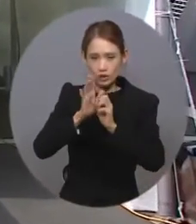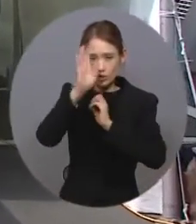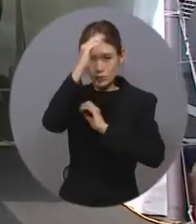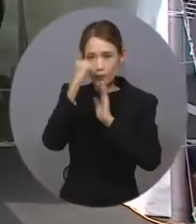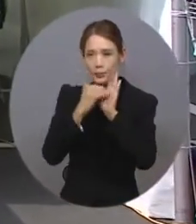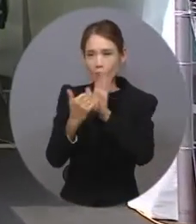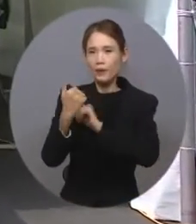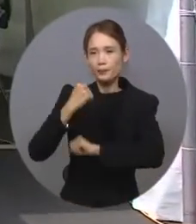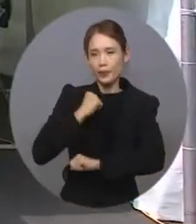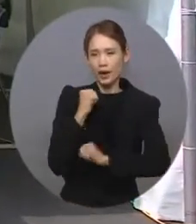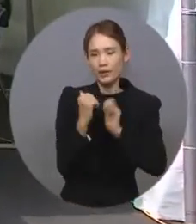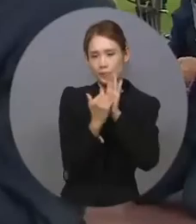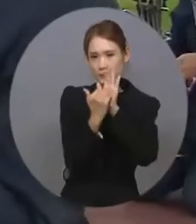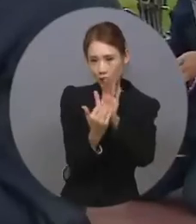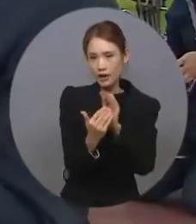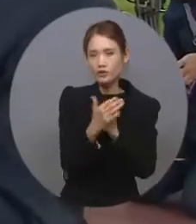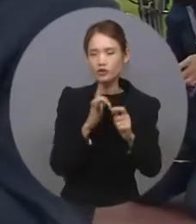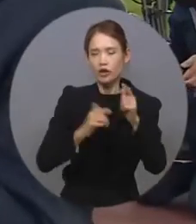중점을 뒀습니다.